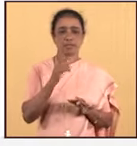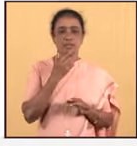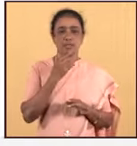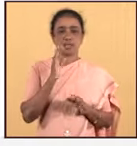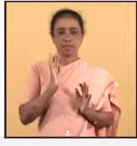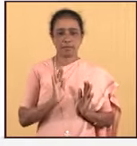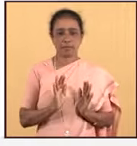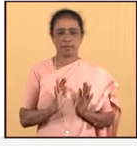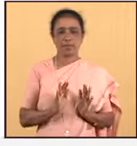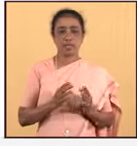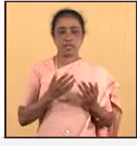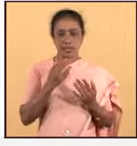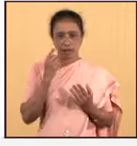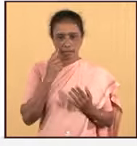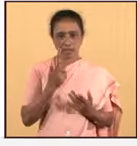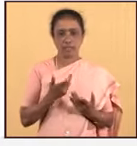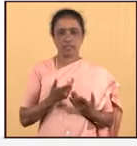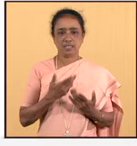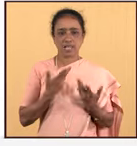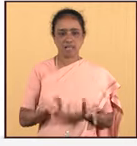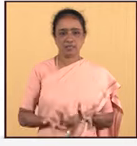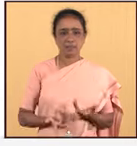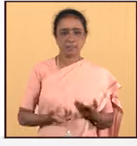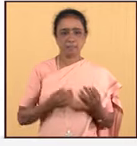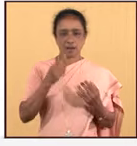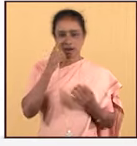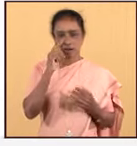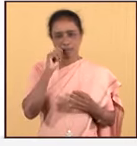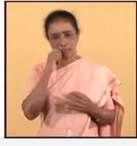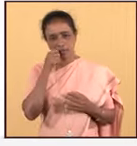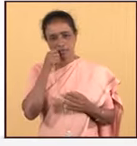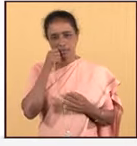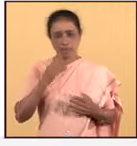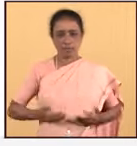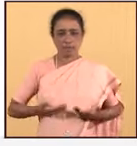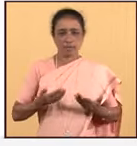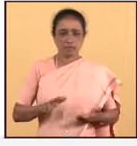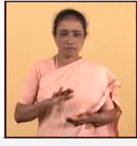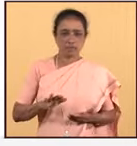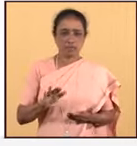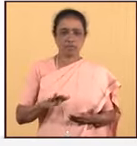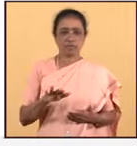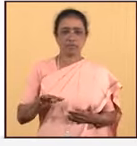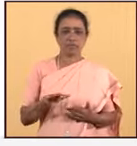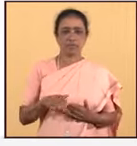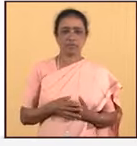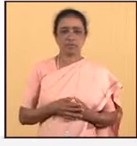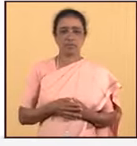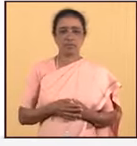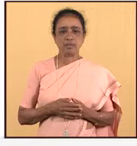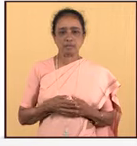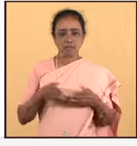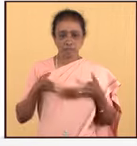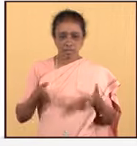சொல்லுது அப்படின்னா, சமயம், இனம், ஜாதி, பாலினம் அல்லது பிறப்பிடம் ஆகியவற்றை